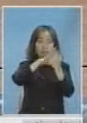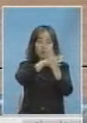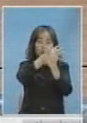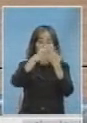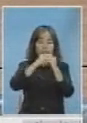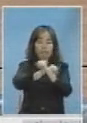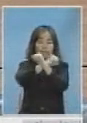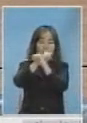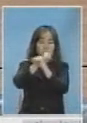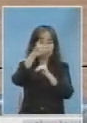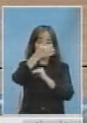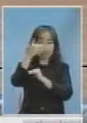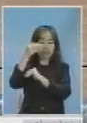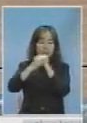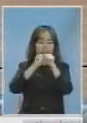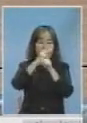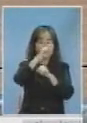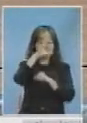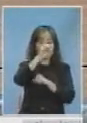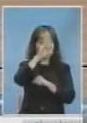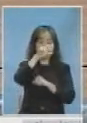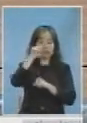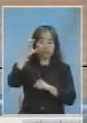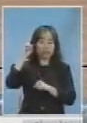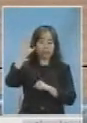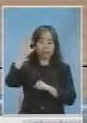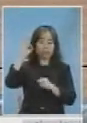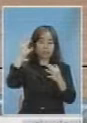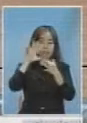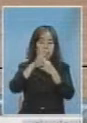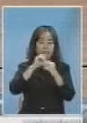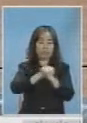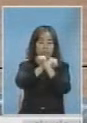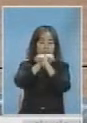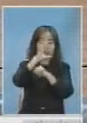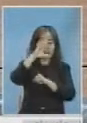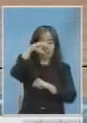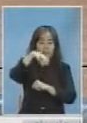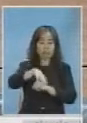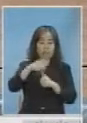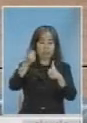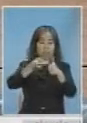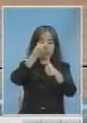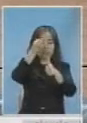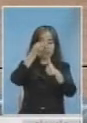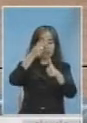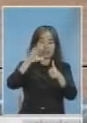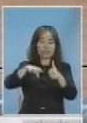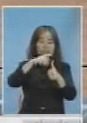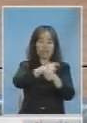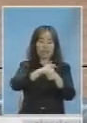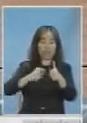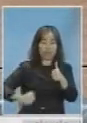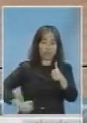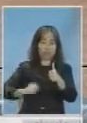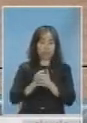ติปี 2555 ถึง 59เนี่ยพูดถึงความมั่นคงของสถาบันพระมหากษัตริย์เป็นลำดับแรกบอกว่